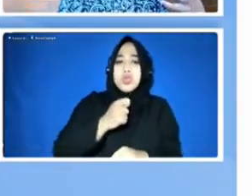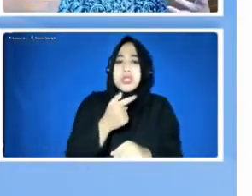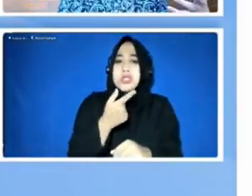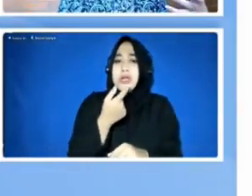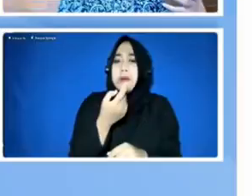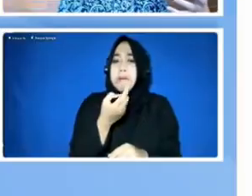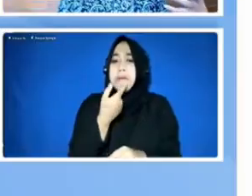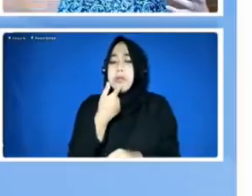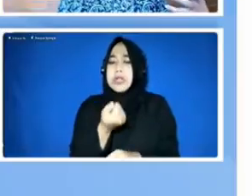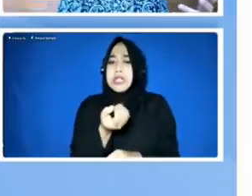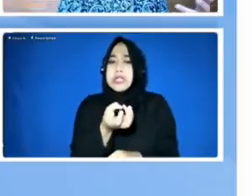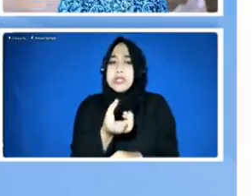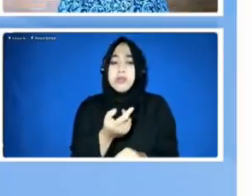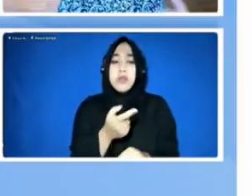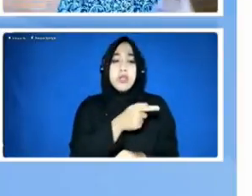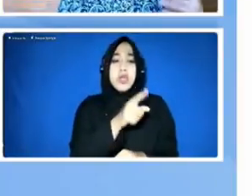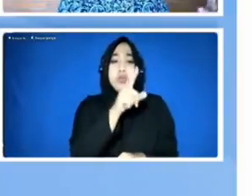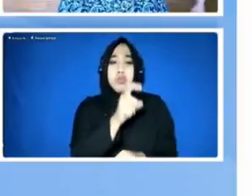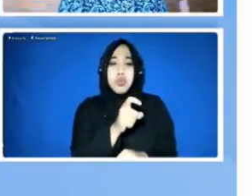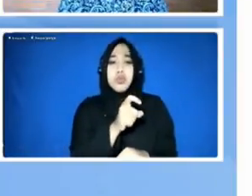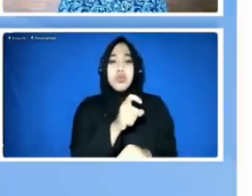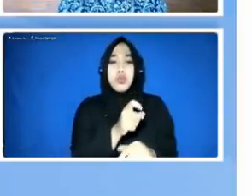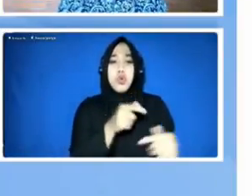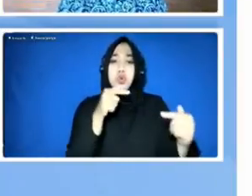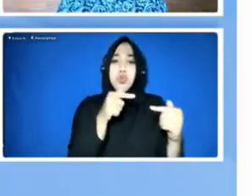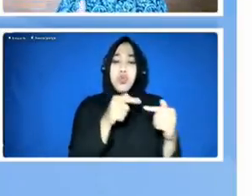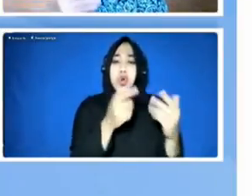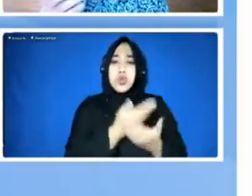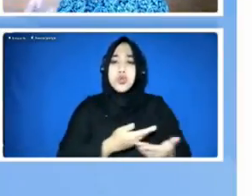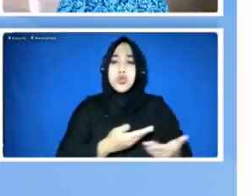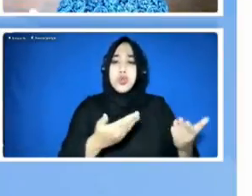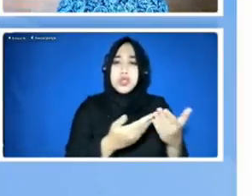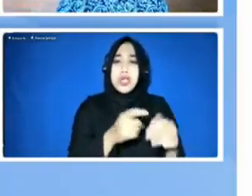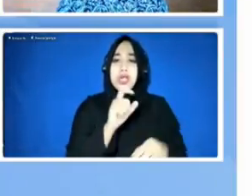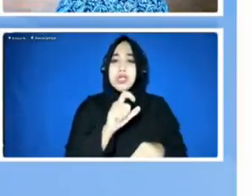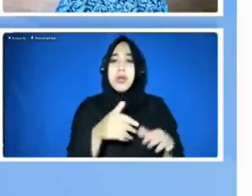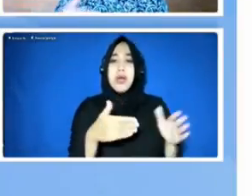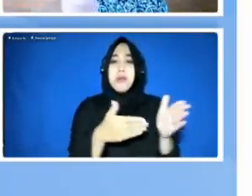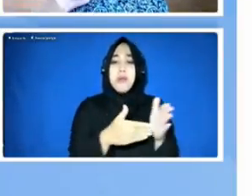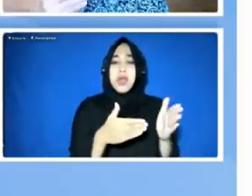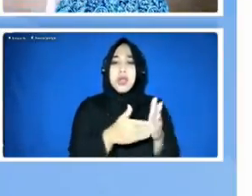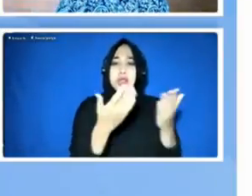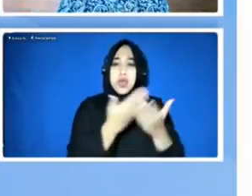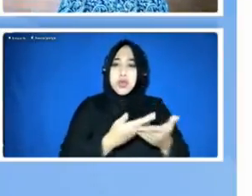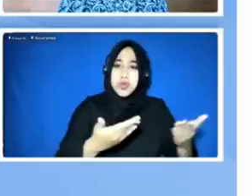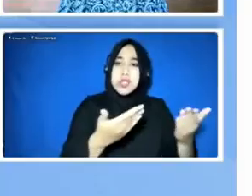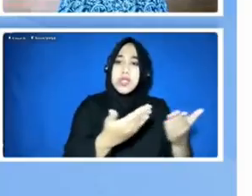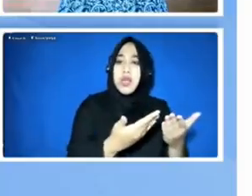dia membutuhkan intervensi sosial dalam bentuk pembatasan sosial, dalam bentuk